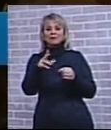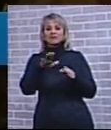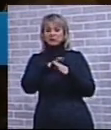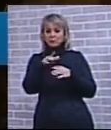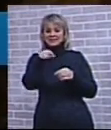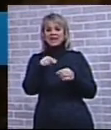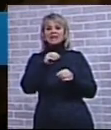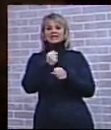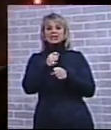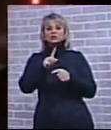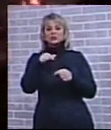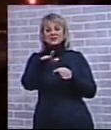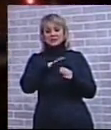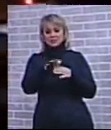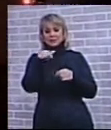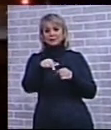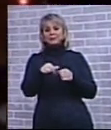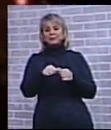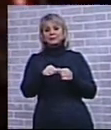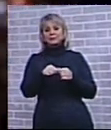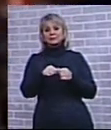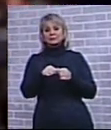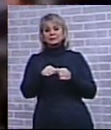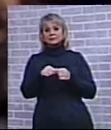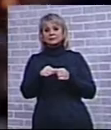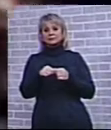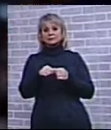он делает, что с ним произошло.